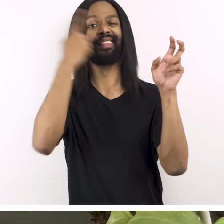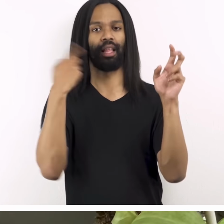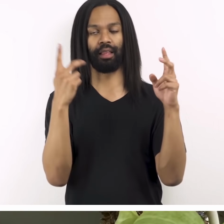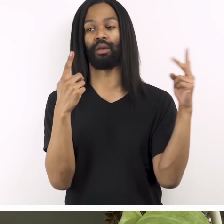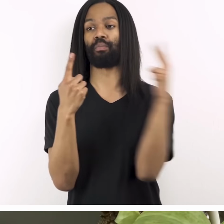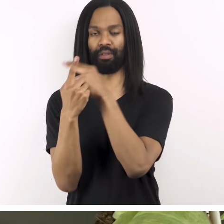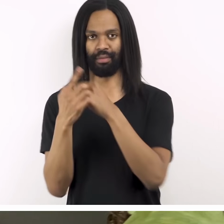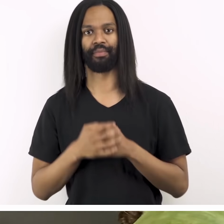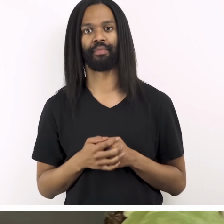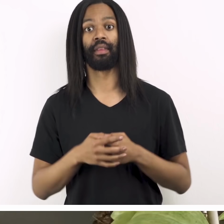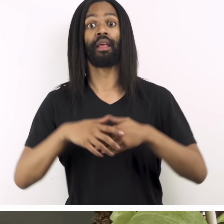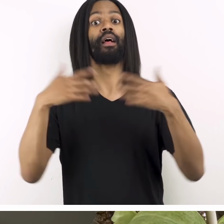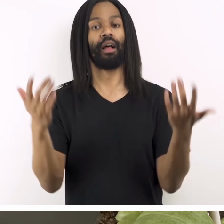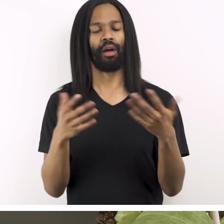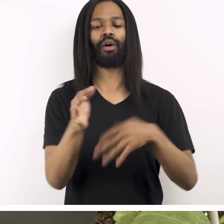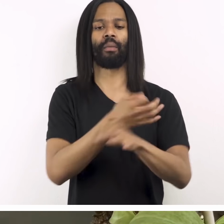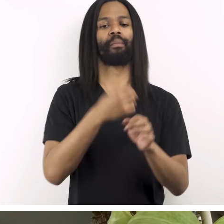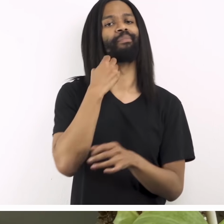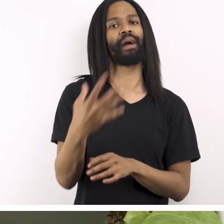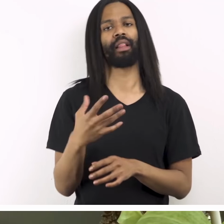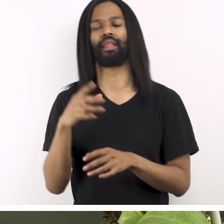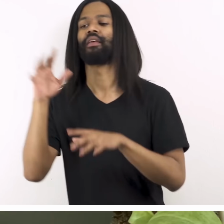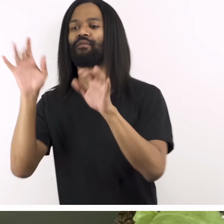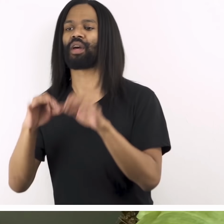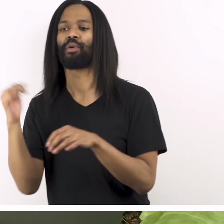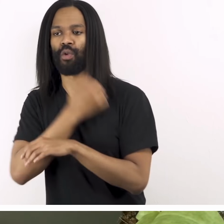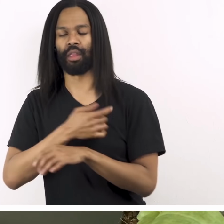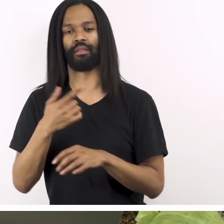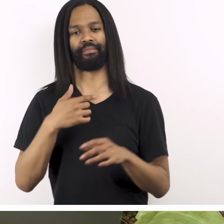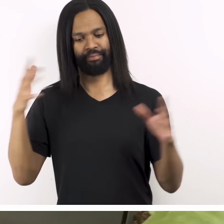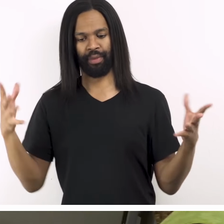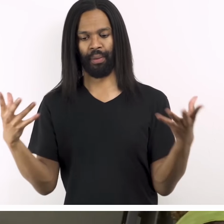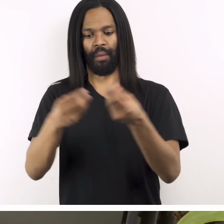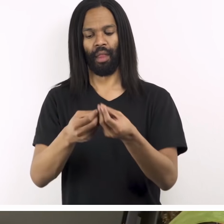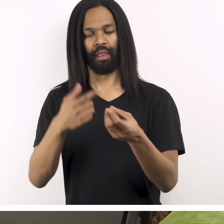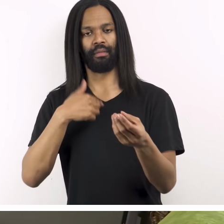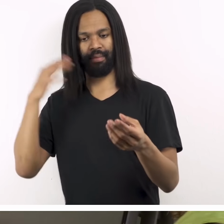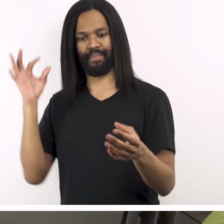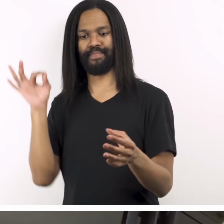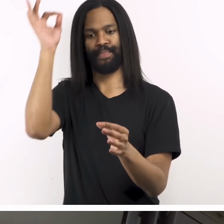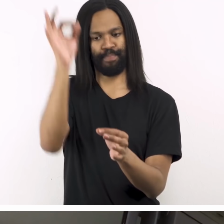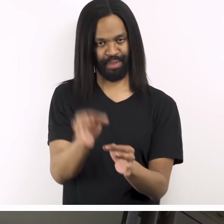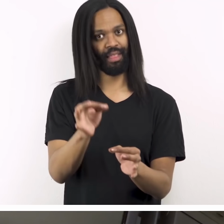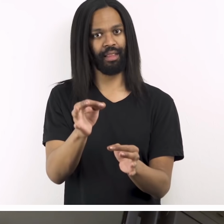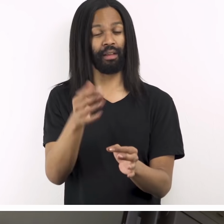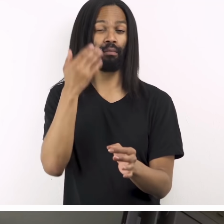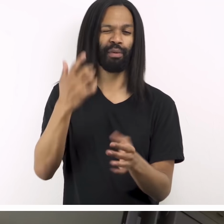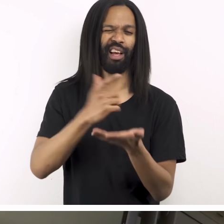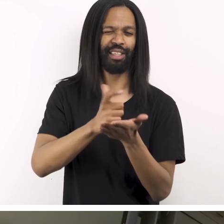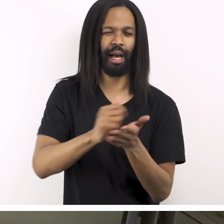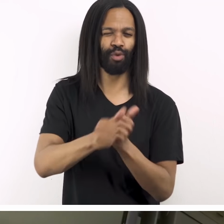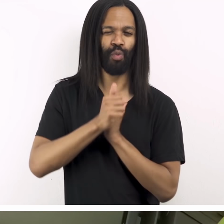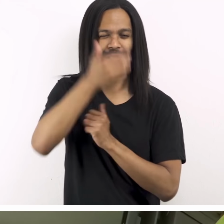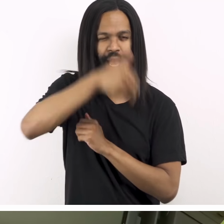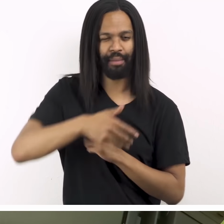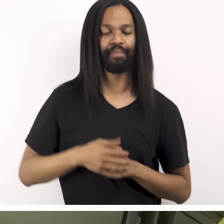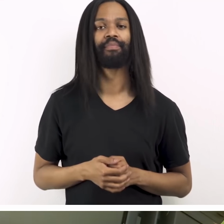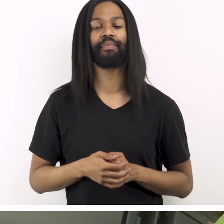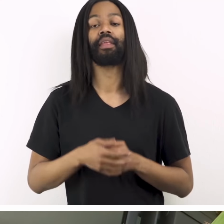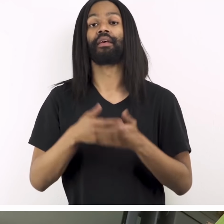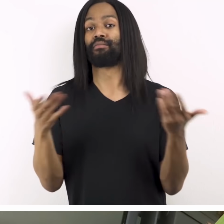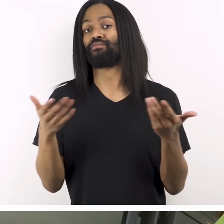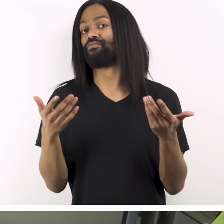été transvasée en vermiculite pour ceux qui me suivent sur Instagram. Et donc voici sa tête. Voilà, c'était sa tête, perlite